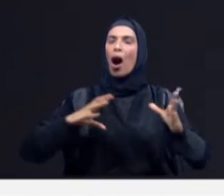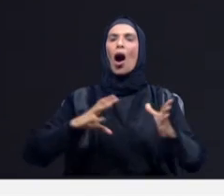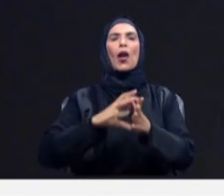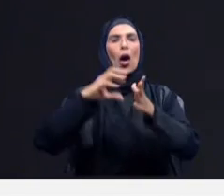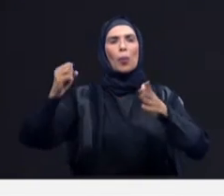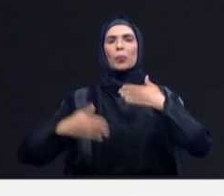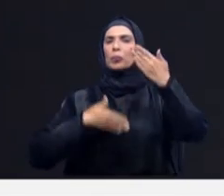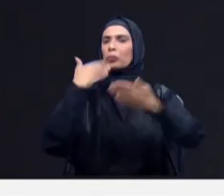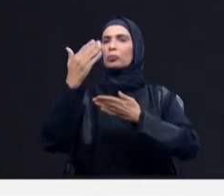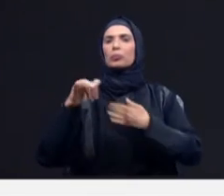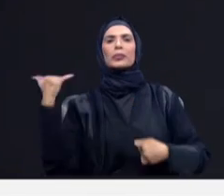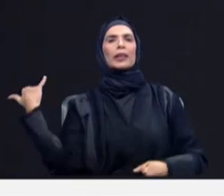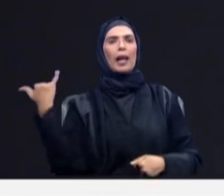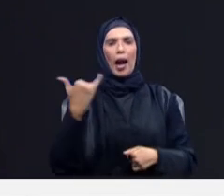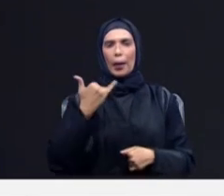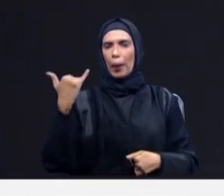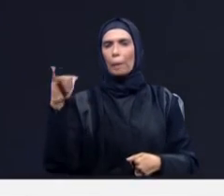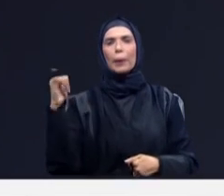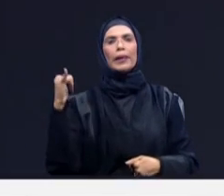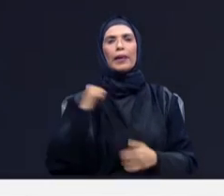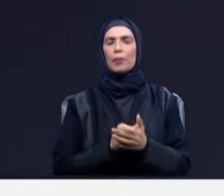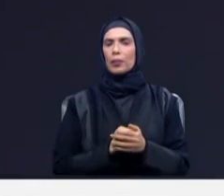العلاقات العربية العربية، ولما يجمع